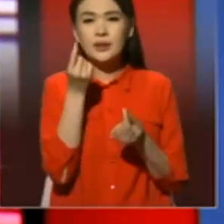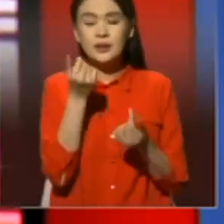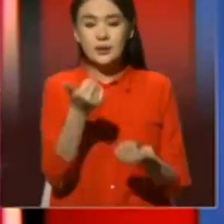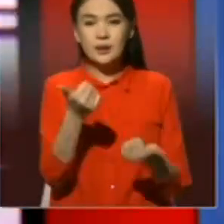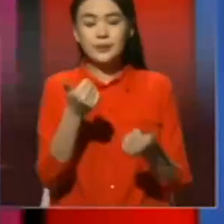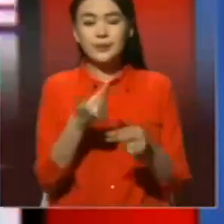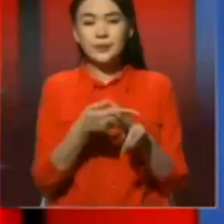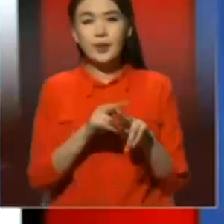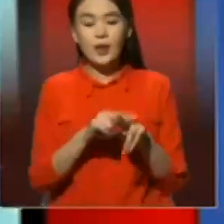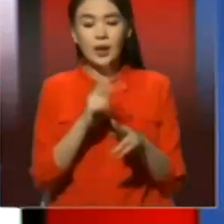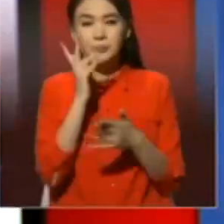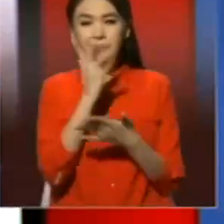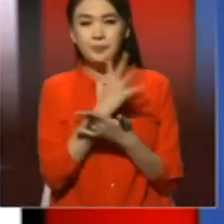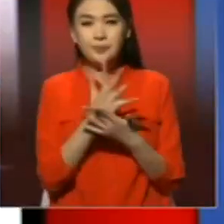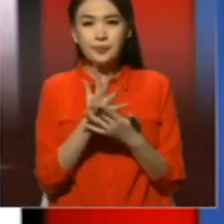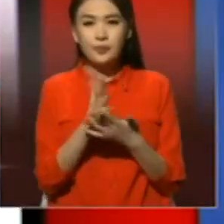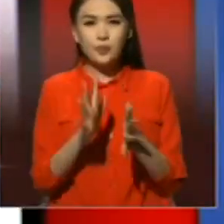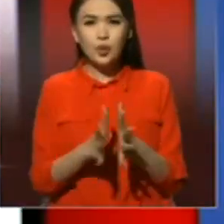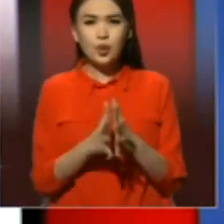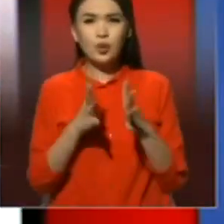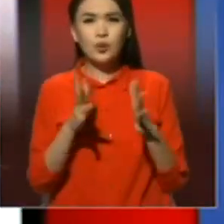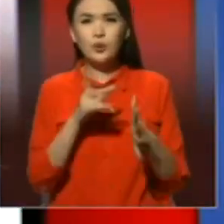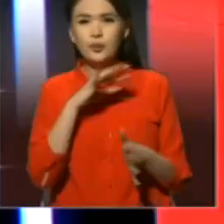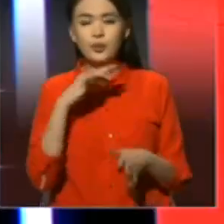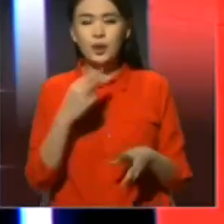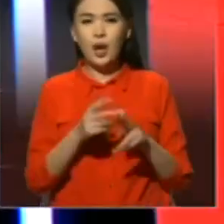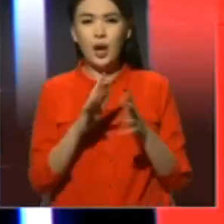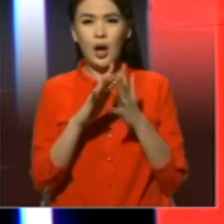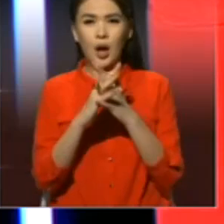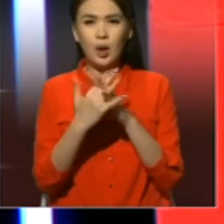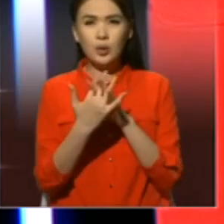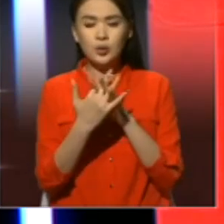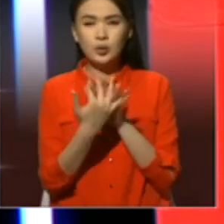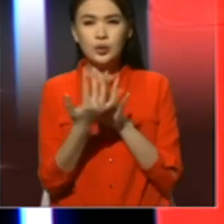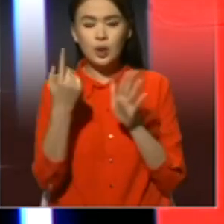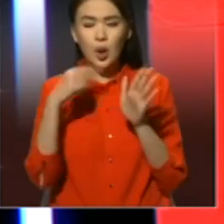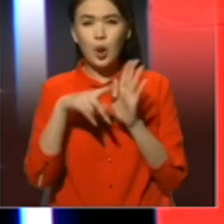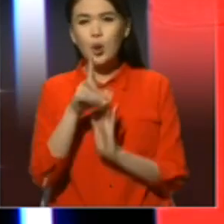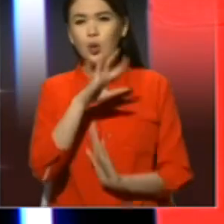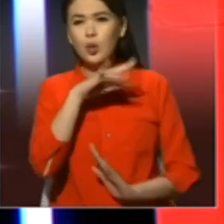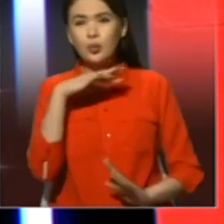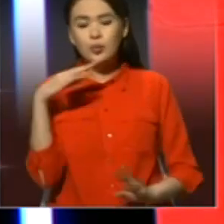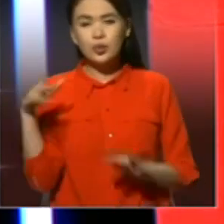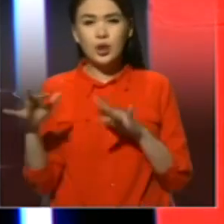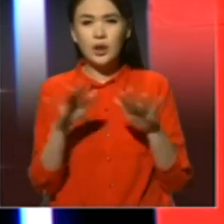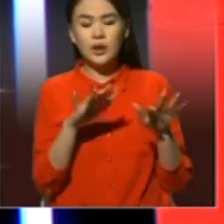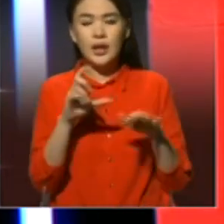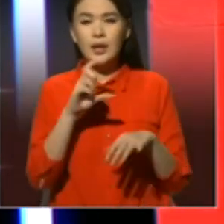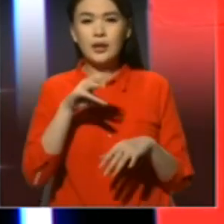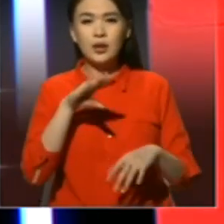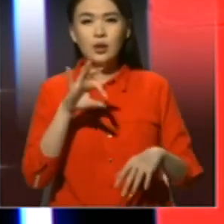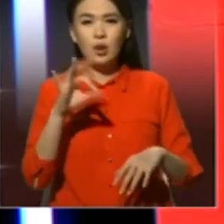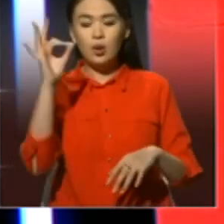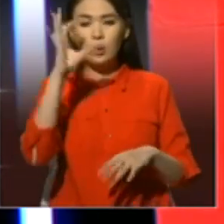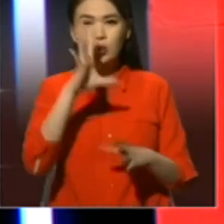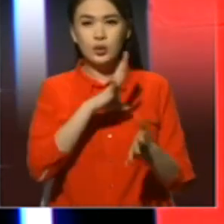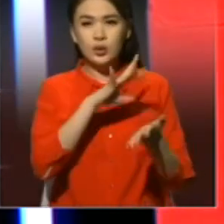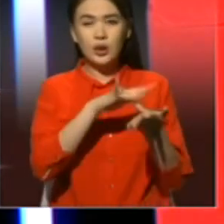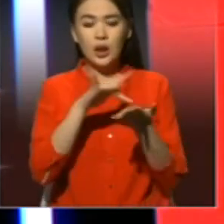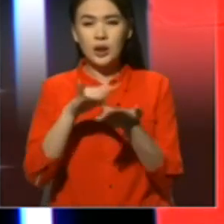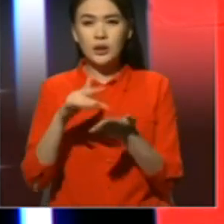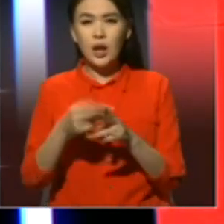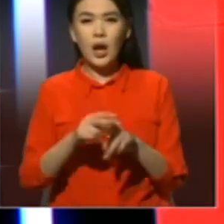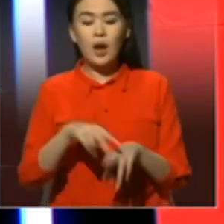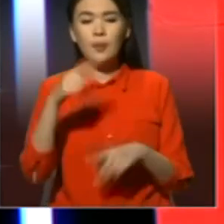мырза, одан бөлек бізден мысалға көп ұлтты ауылдан шығып өскен азамат, біз мына көп жағдайда жаңағы сіз айтып отырған этномәдени орталықтарды сол жергілікті